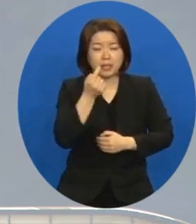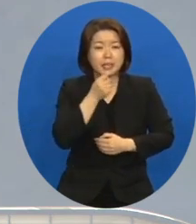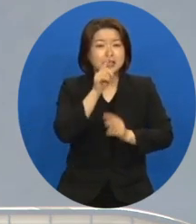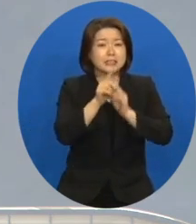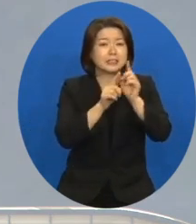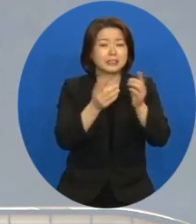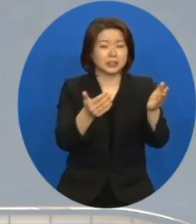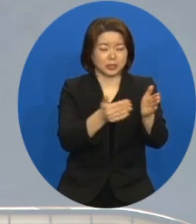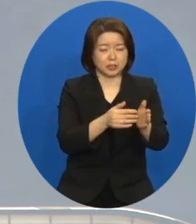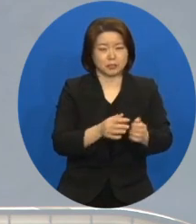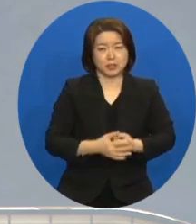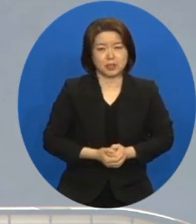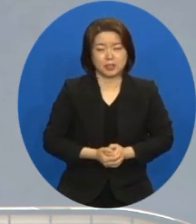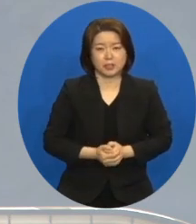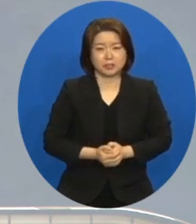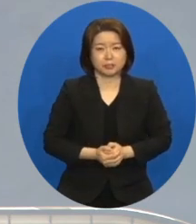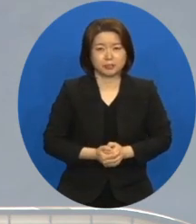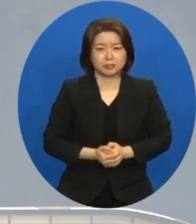증언한다고 말했습니다.